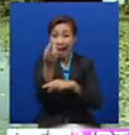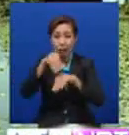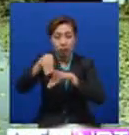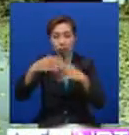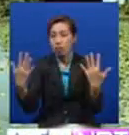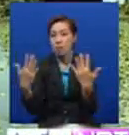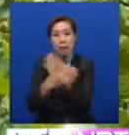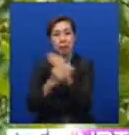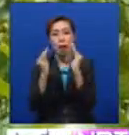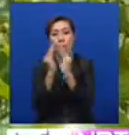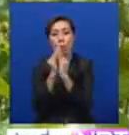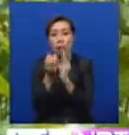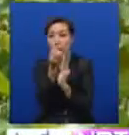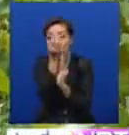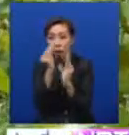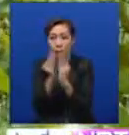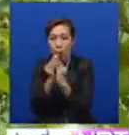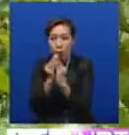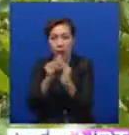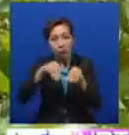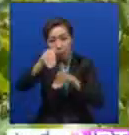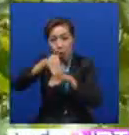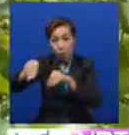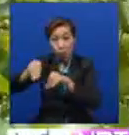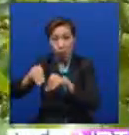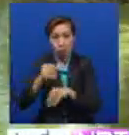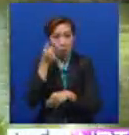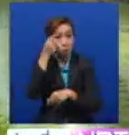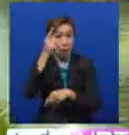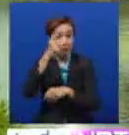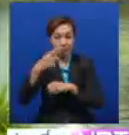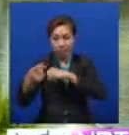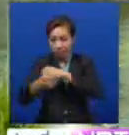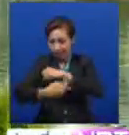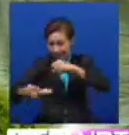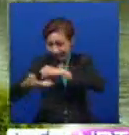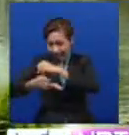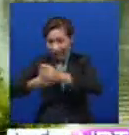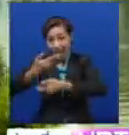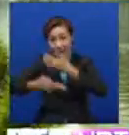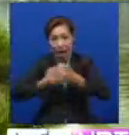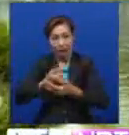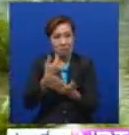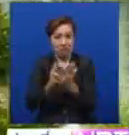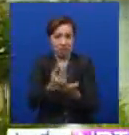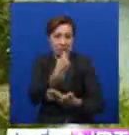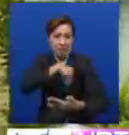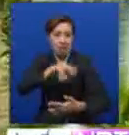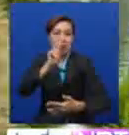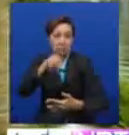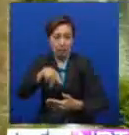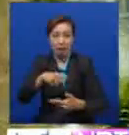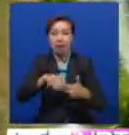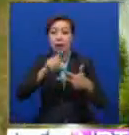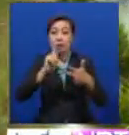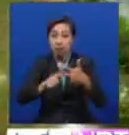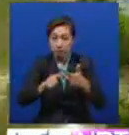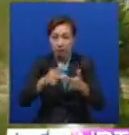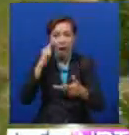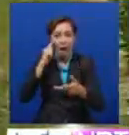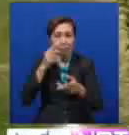กลายเป็นนาบัวที่สร้างรายได้ไม่ต่ำกว่าวันละ 2,000 บาทและจุดสุดท้ายของการเรียนรู้คือแปลงเกษตรส่วนผสมบ